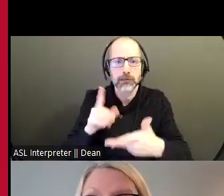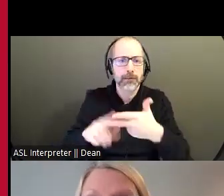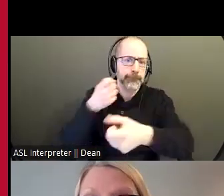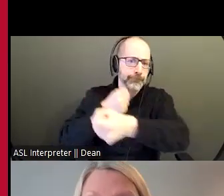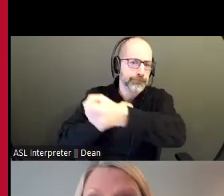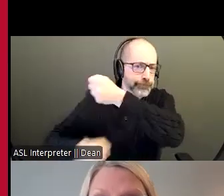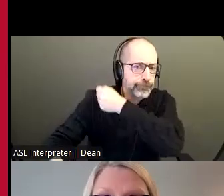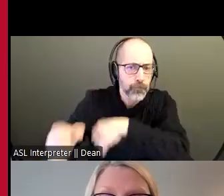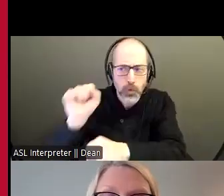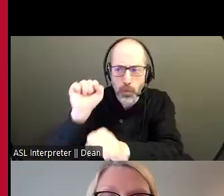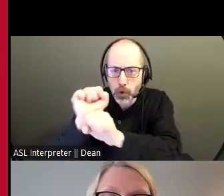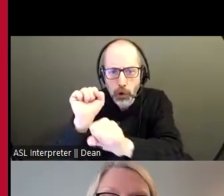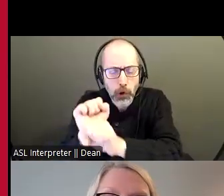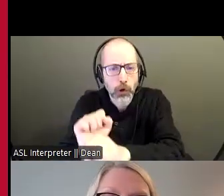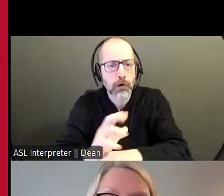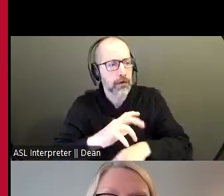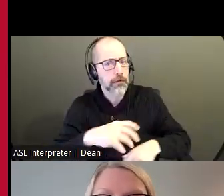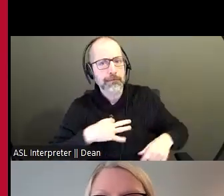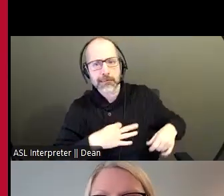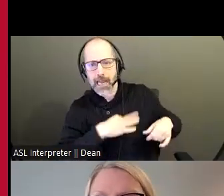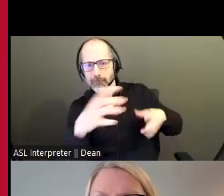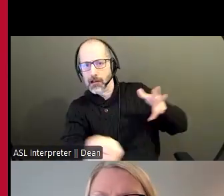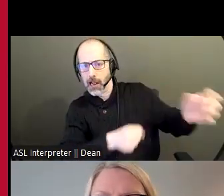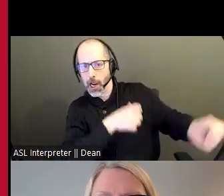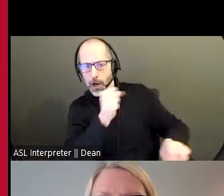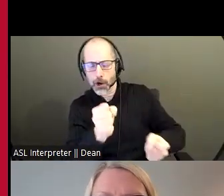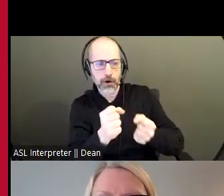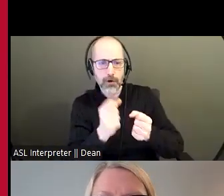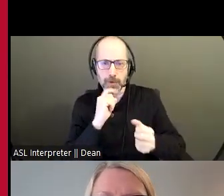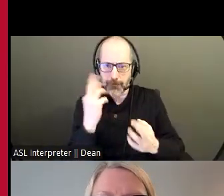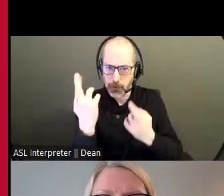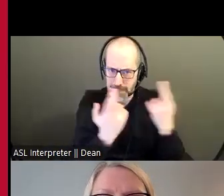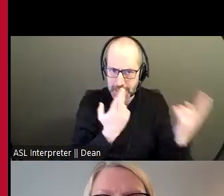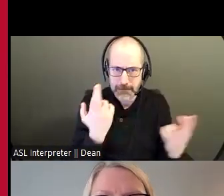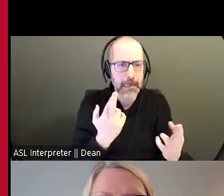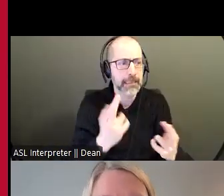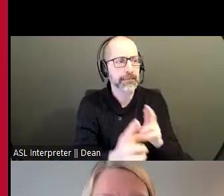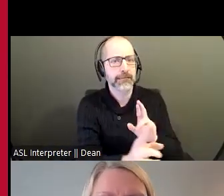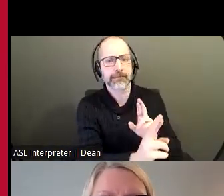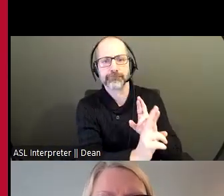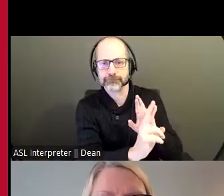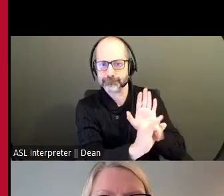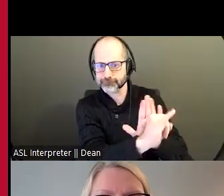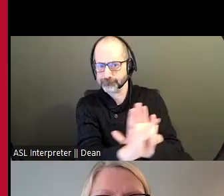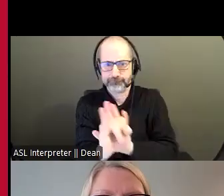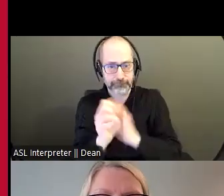recherche et les gens que l'on emploie, donc si on commence avec ça,